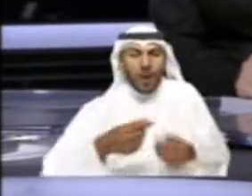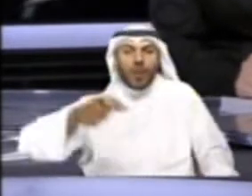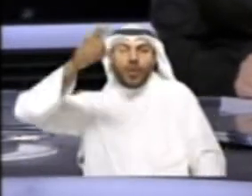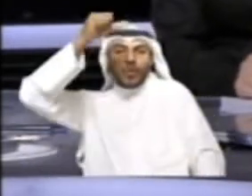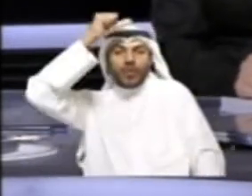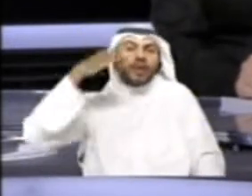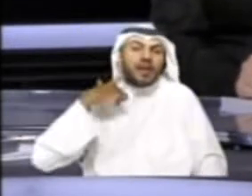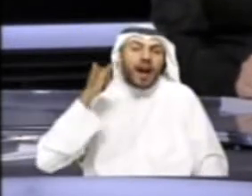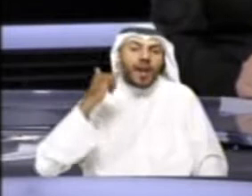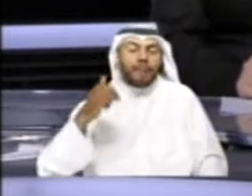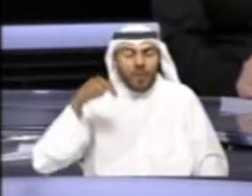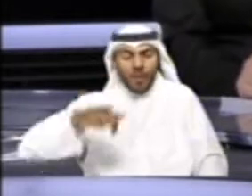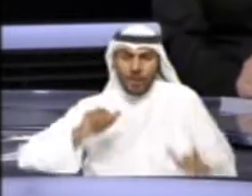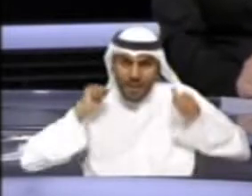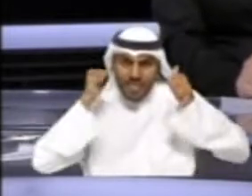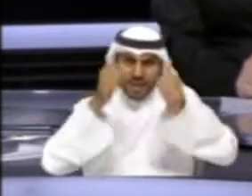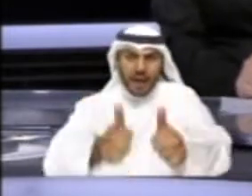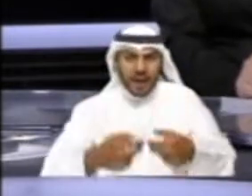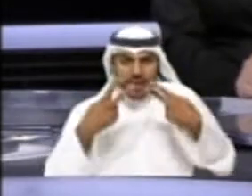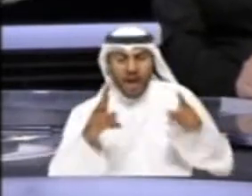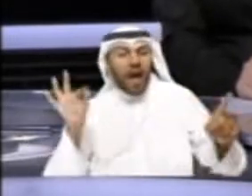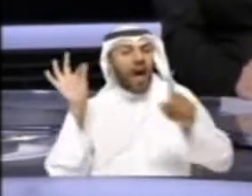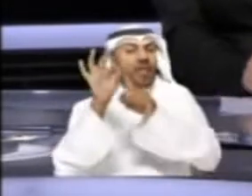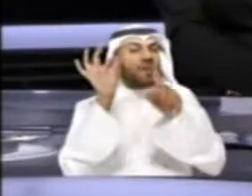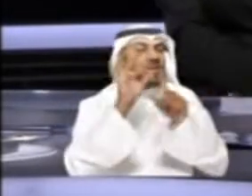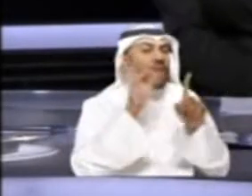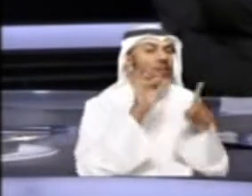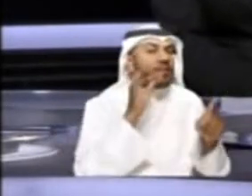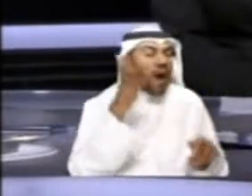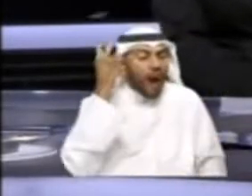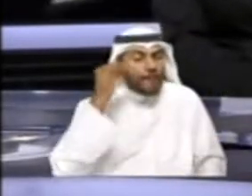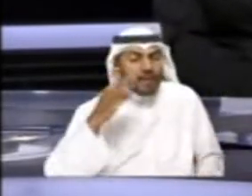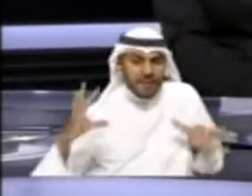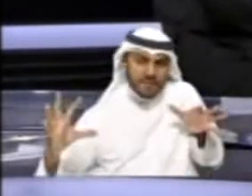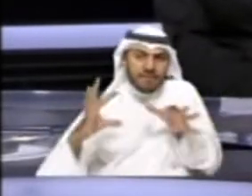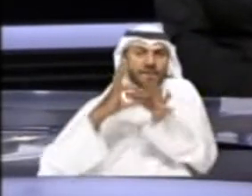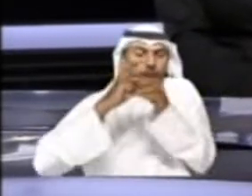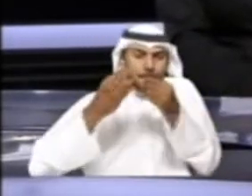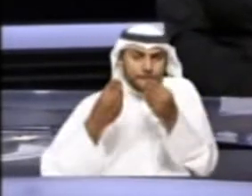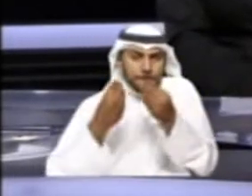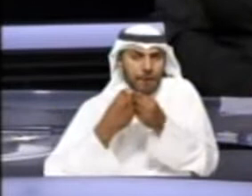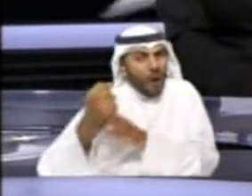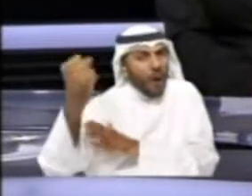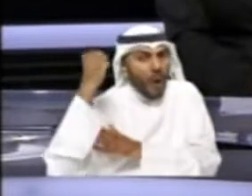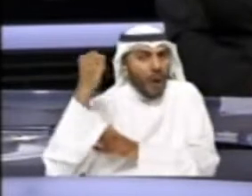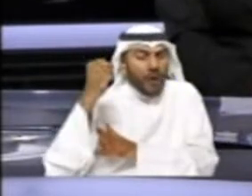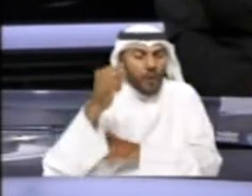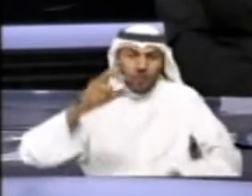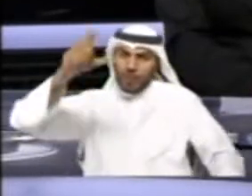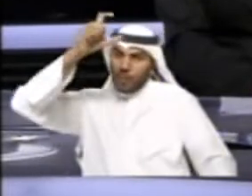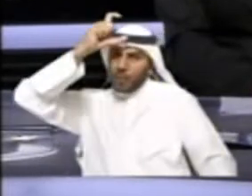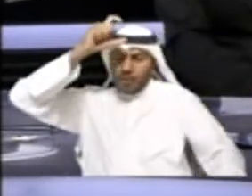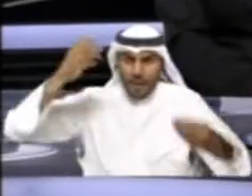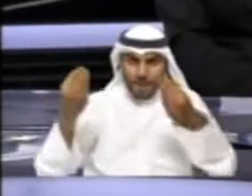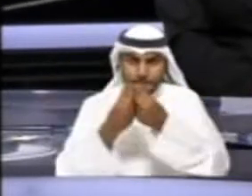العلاقات العربية التركية. ويهدف المؤتمر لبناء شراكة استراتيجية وتعميق العلاقات العربية التركية في